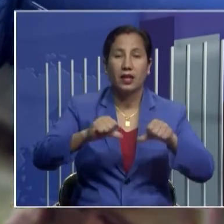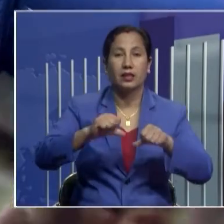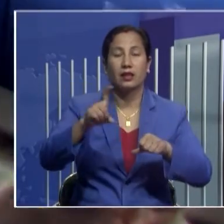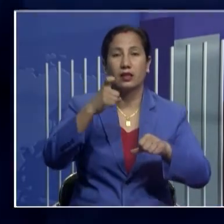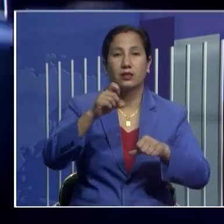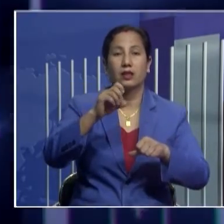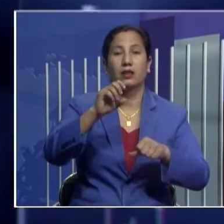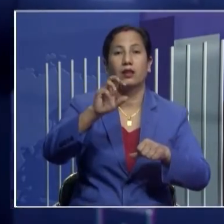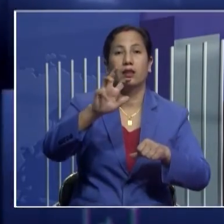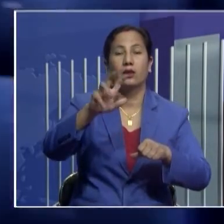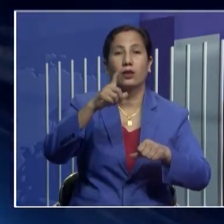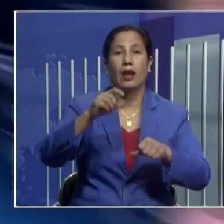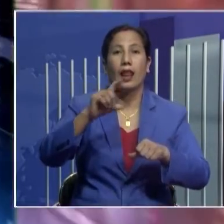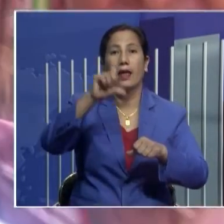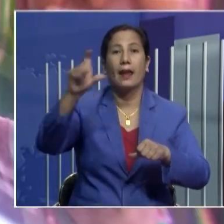109 रनले नेपाल विजयी।